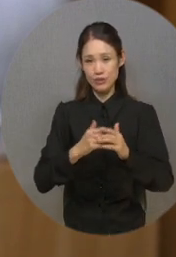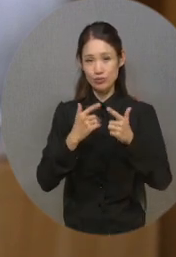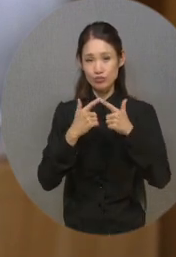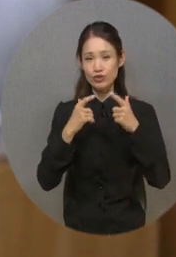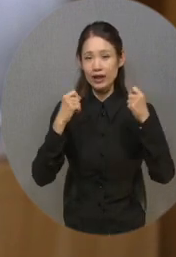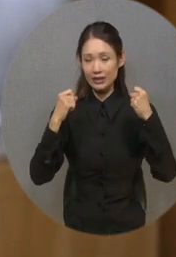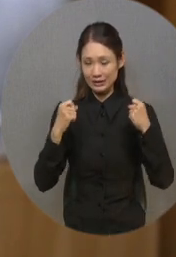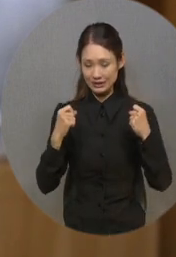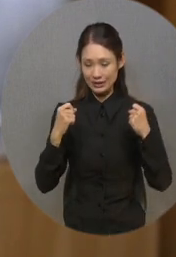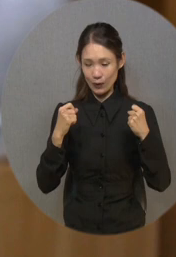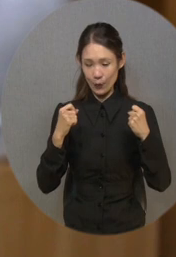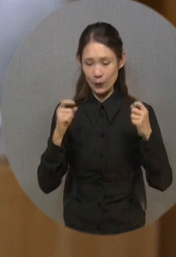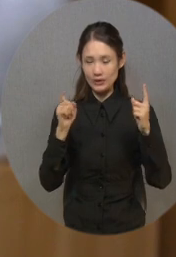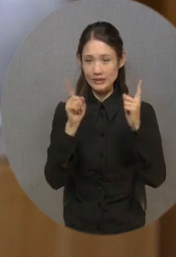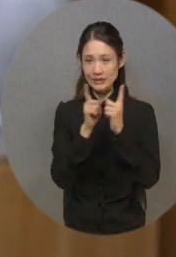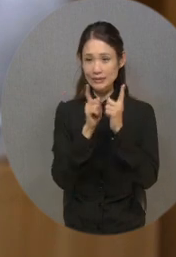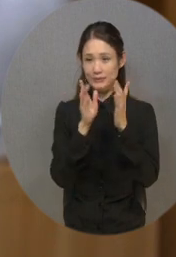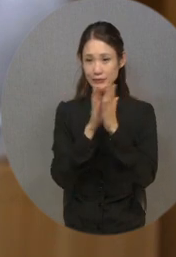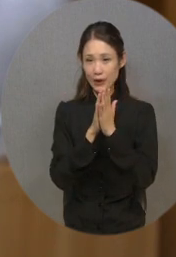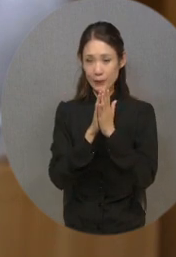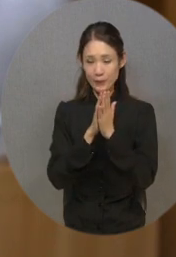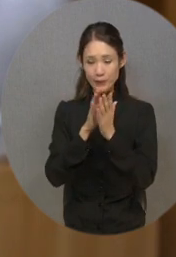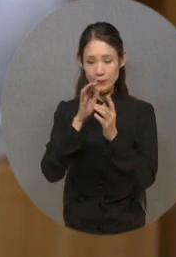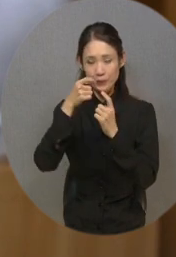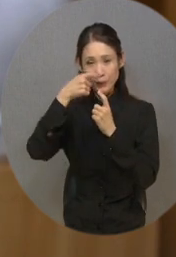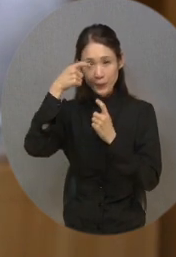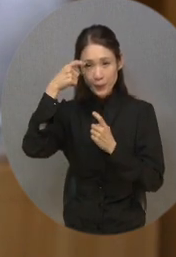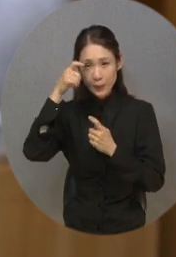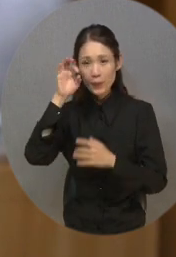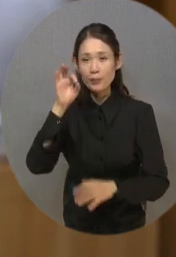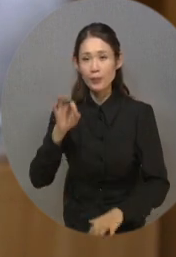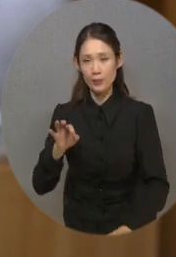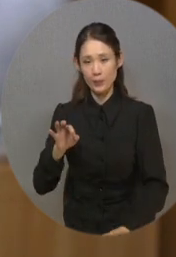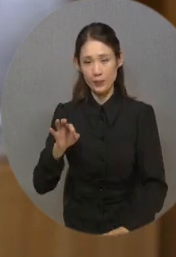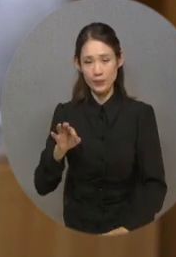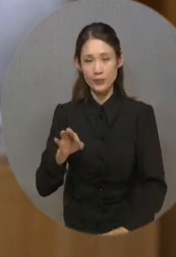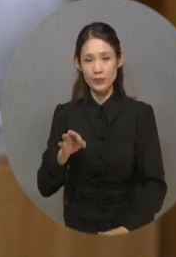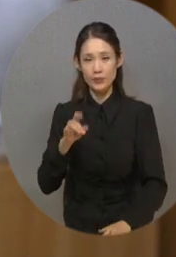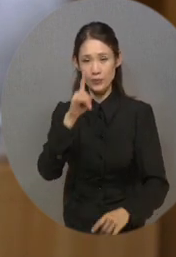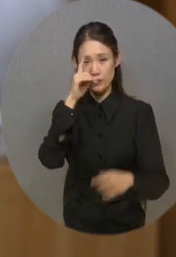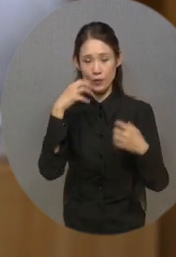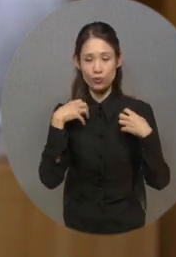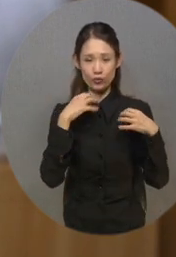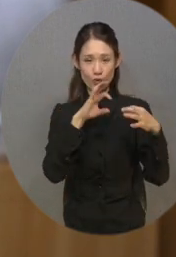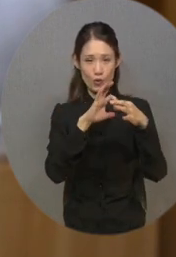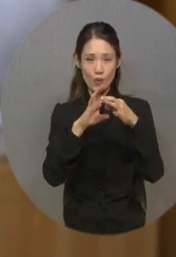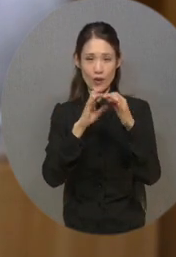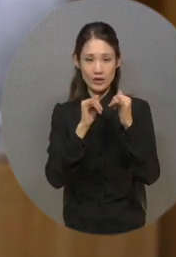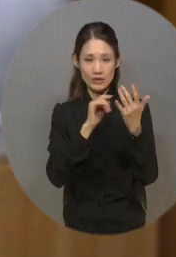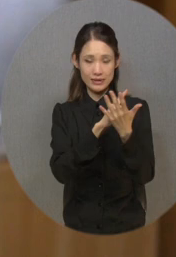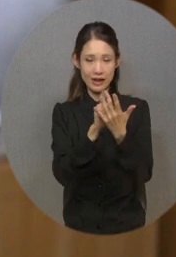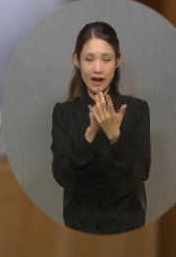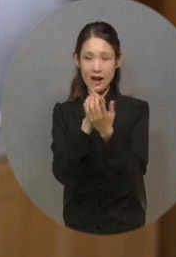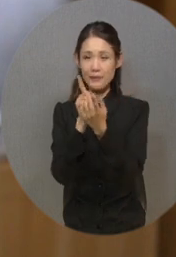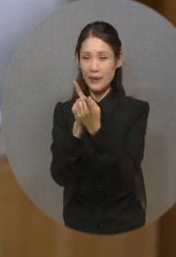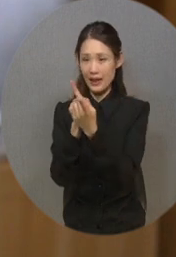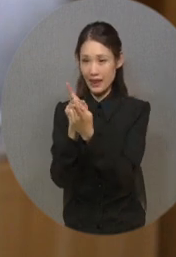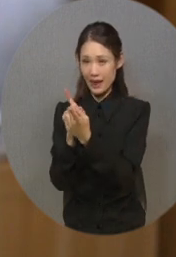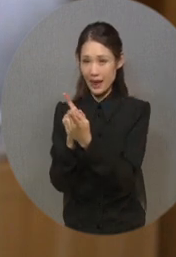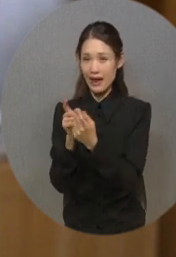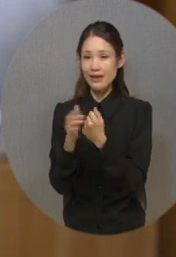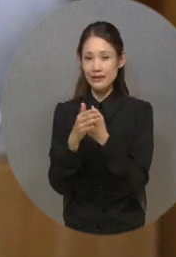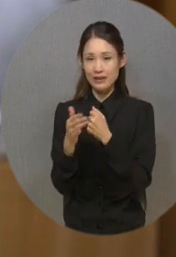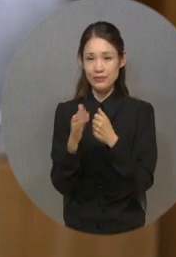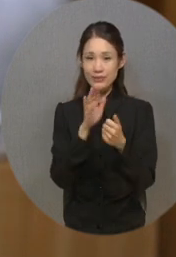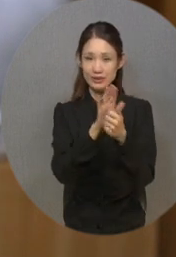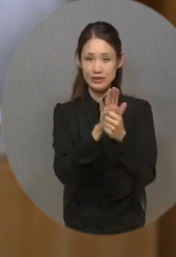네. 직접 그 현장도 보고 시민사회도 만나고 정부 관계자들도 만나고 하는 것 때문에 네. 그걸 지원하는 업무 또